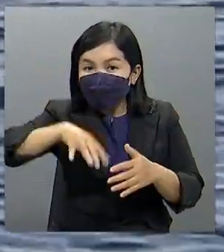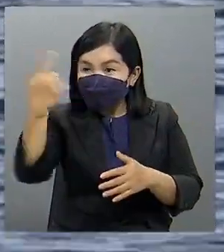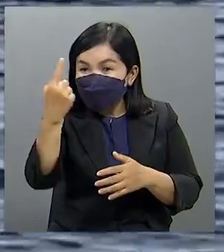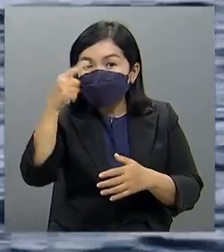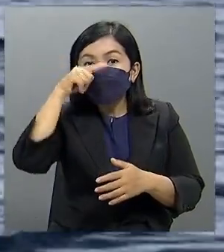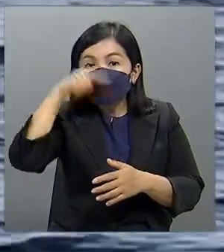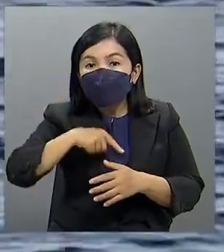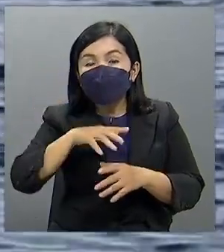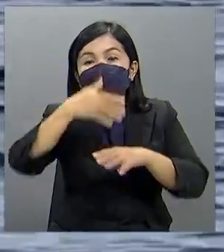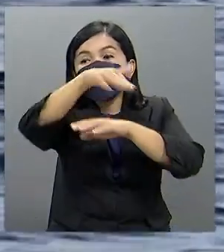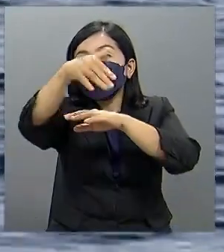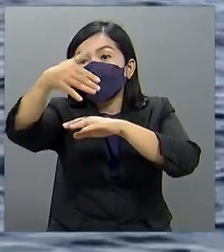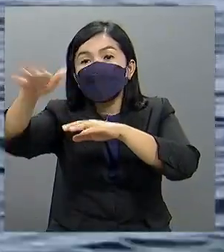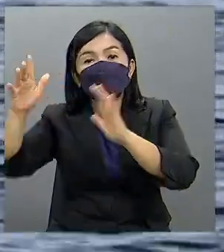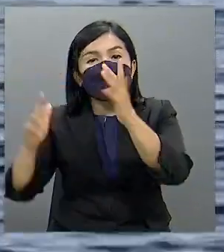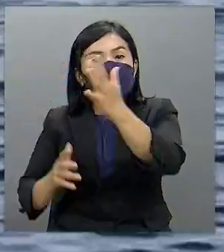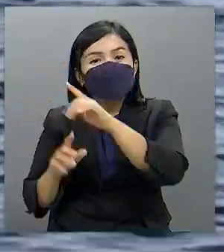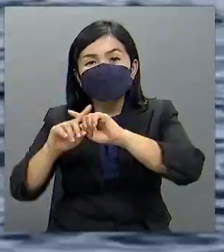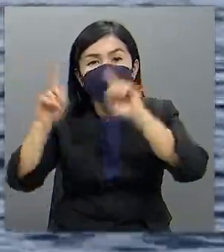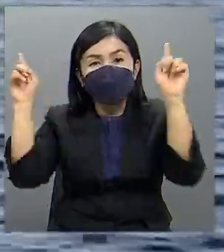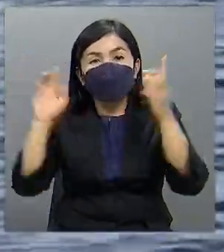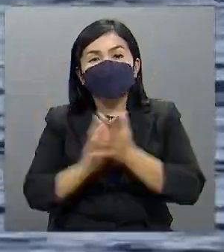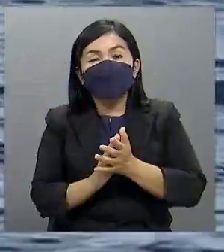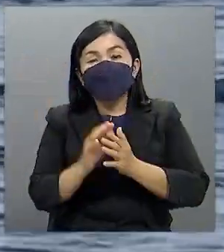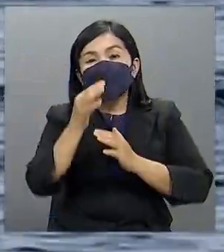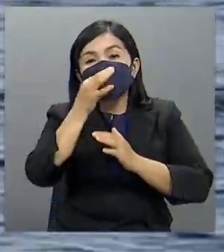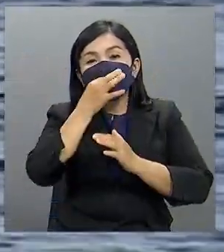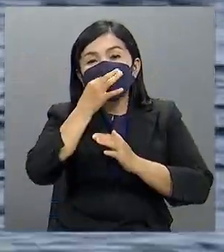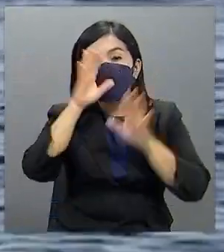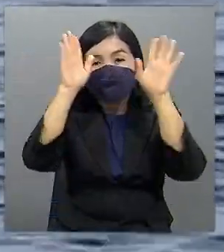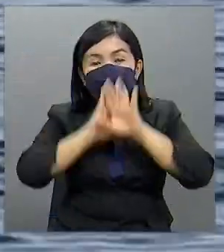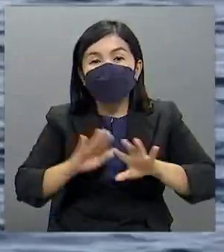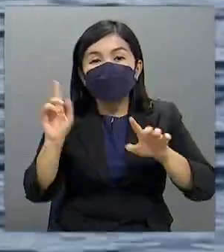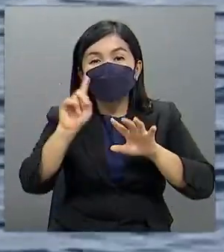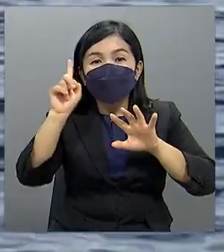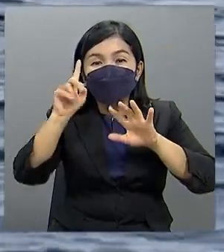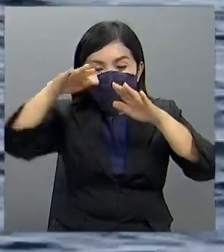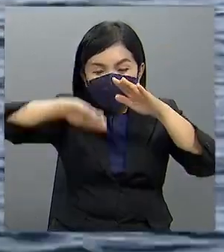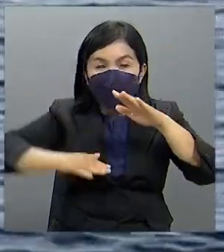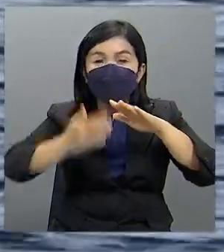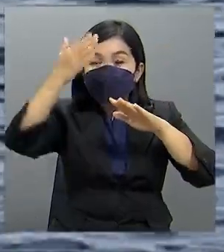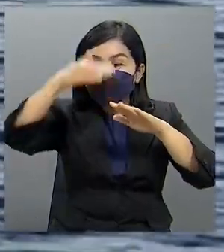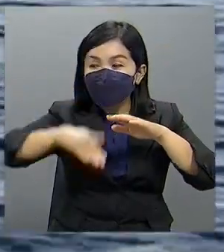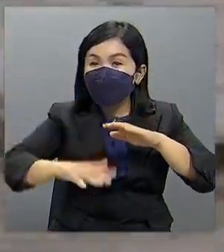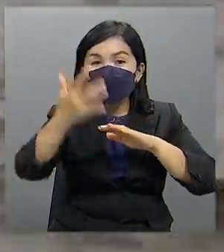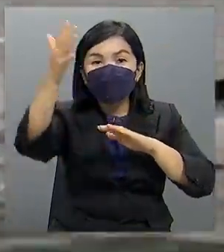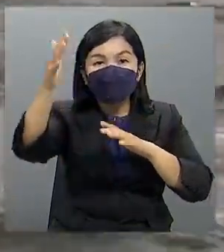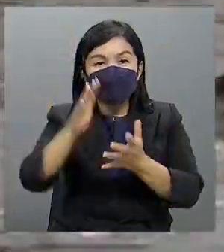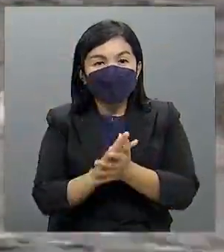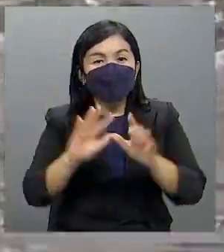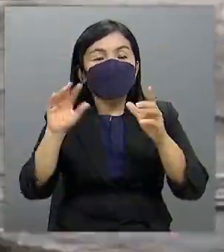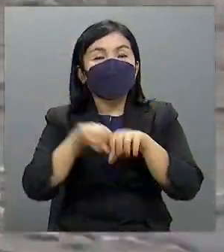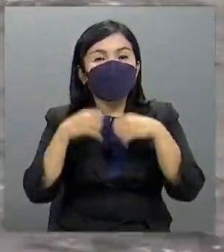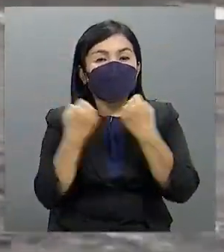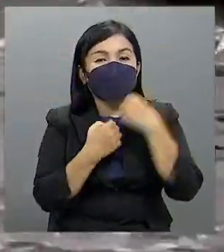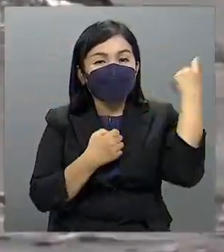ศบรูด้ามักจะหากินเฉพาะผิวน้ำไม่โผล่ขึ้นมาให้เห็นอย่างชัดเจนแบบนี้ค่ะสมาคมการท่องเที่ยวจังหวัดส